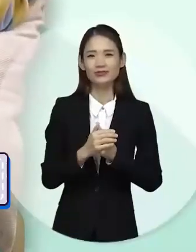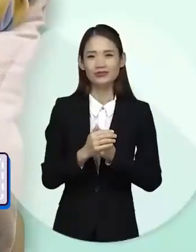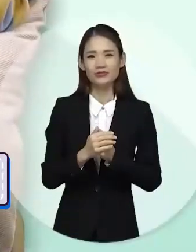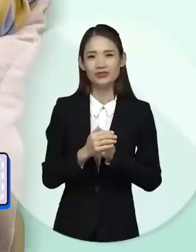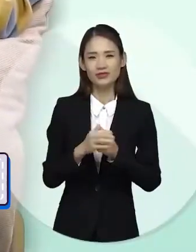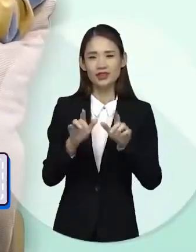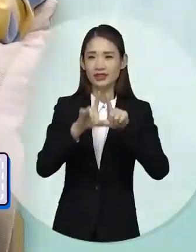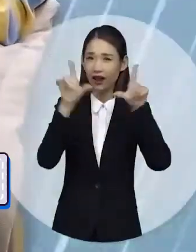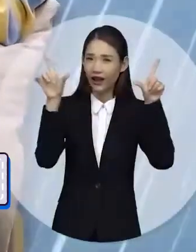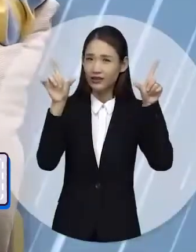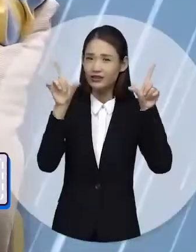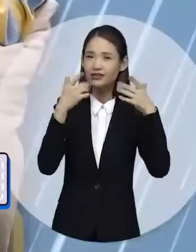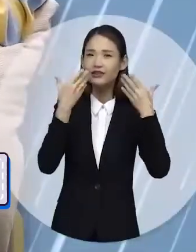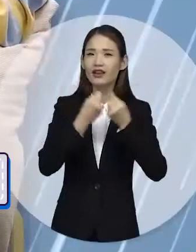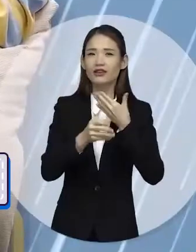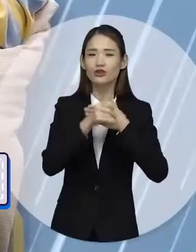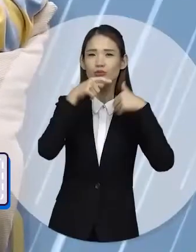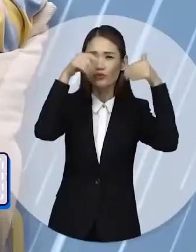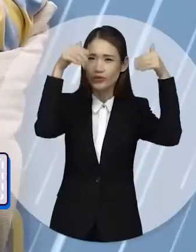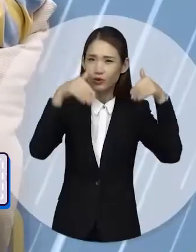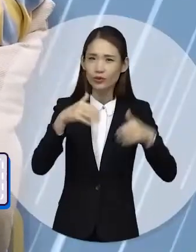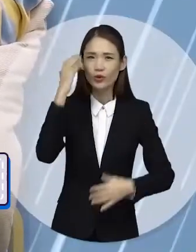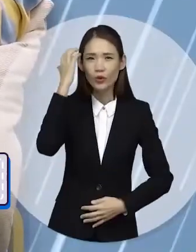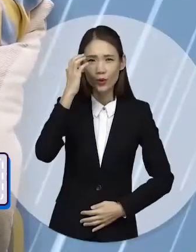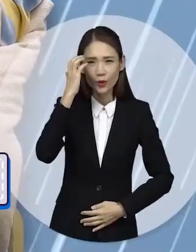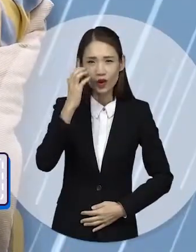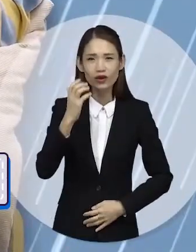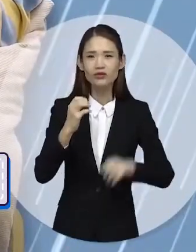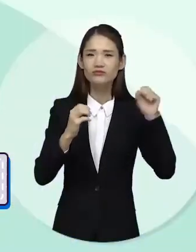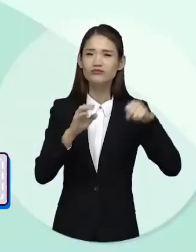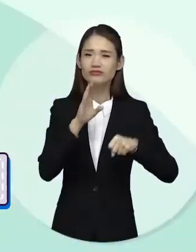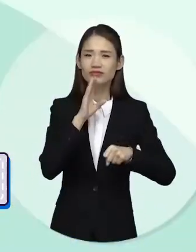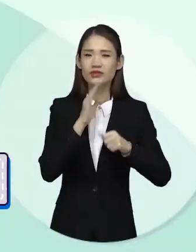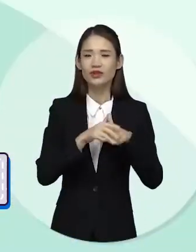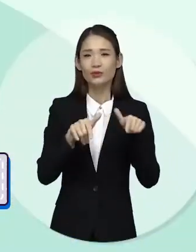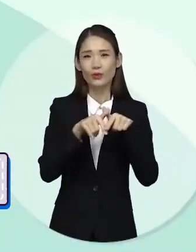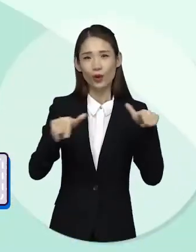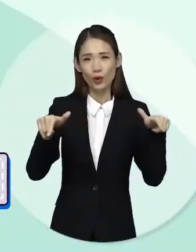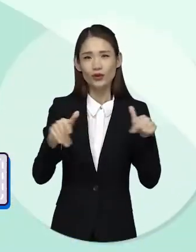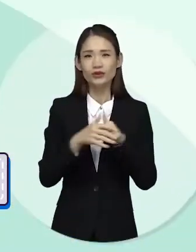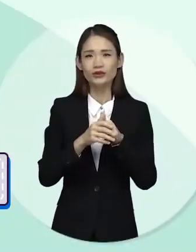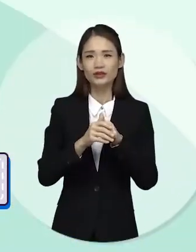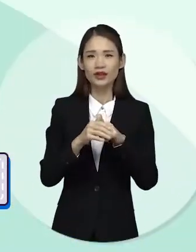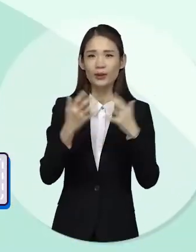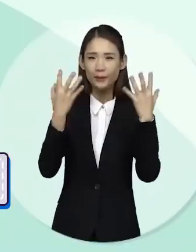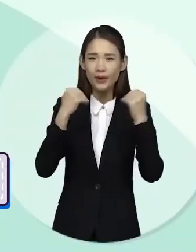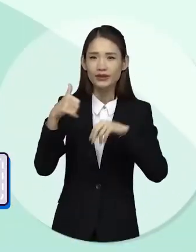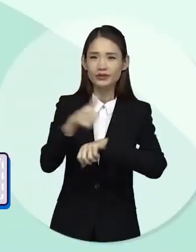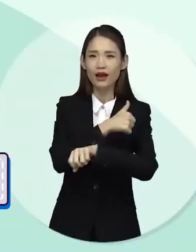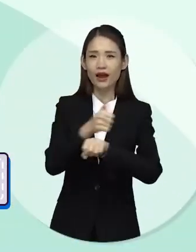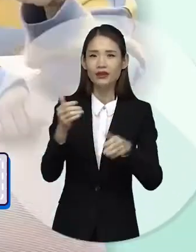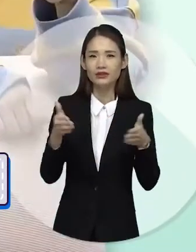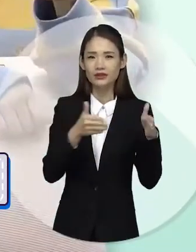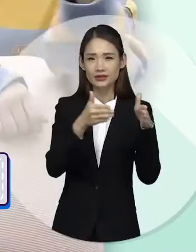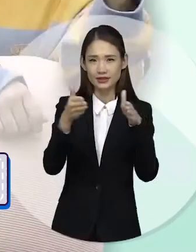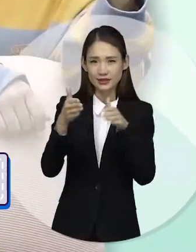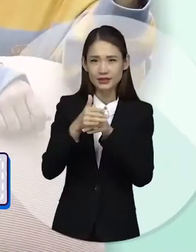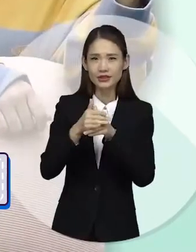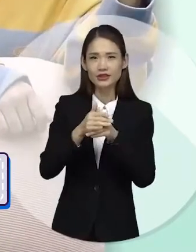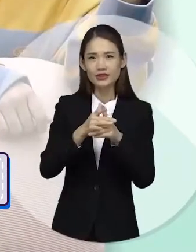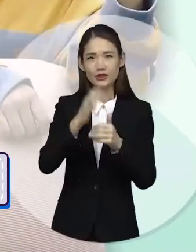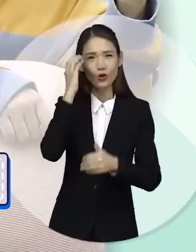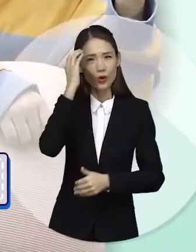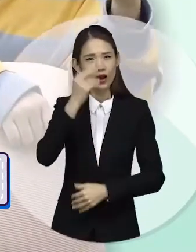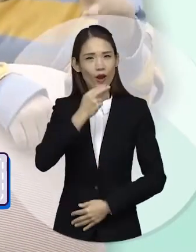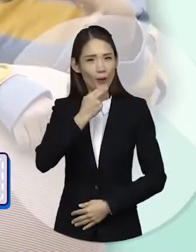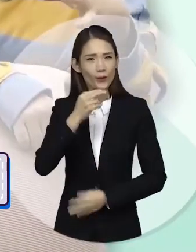근데 그래도 약간 날씨가 비가 온다거나 맞아. 그러면 좀 곤란하지 않냐? 맞아. 그래서 평소에는 사실 많이 다니는 길들은 최대한